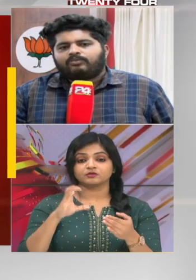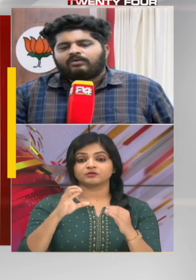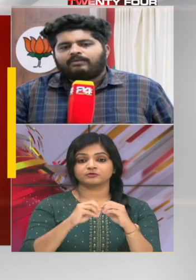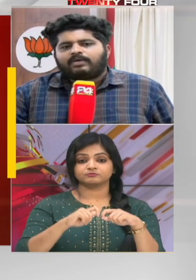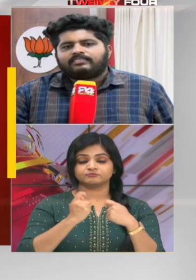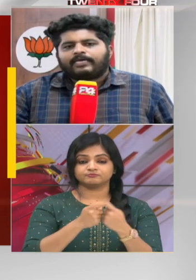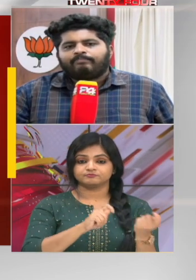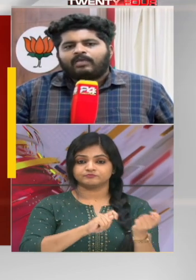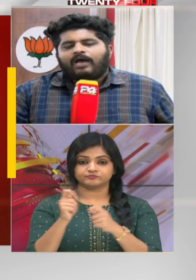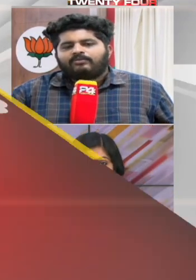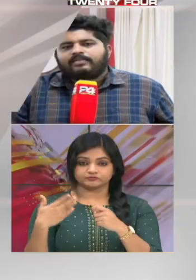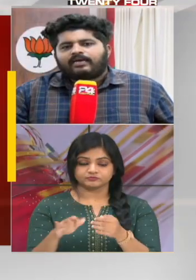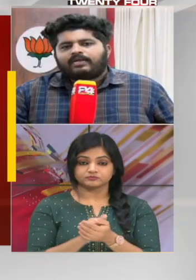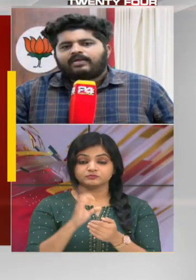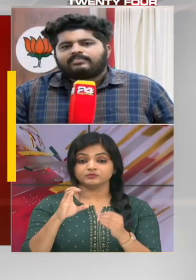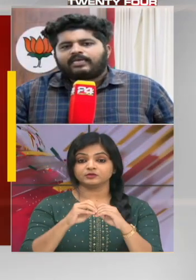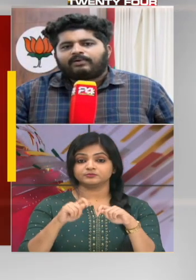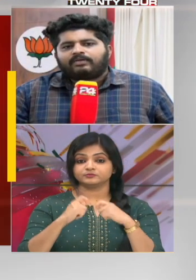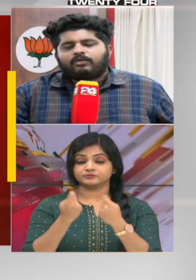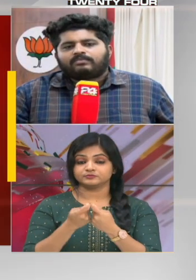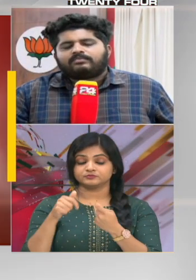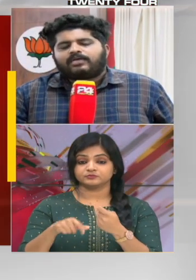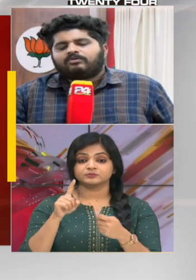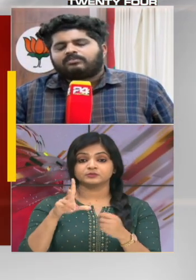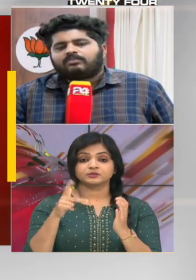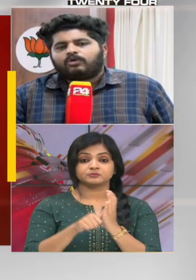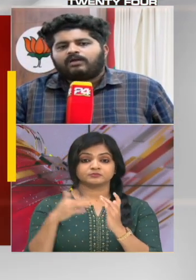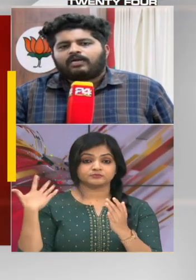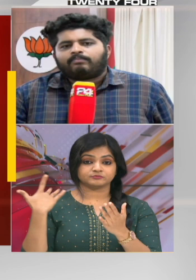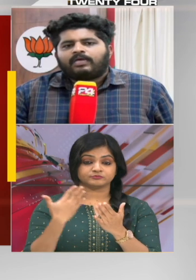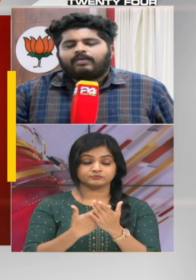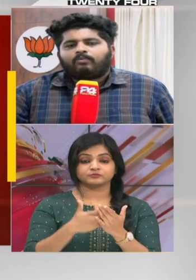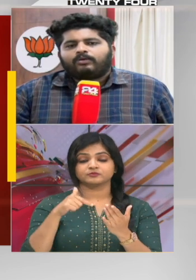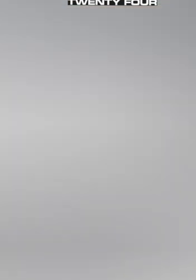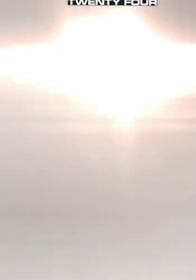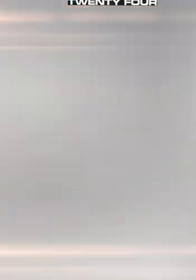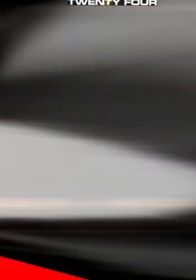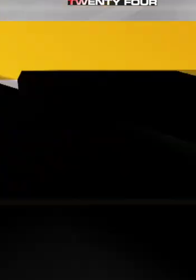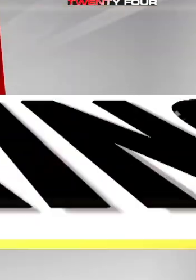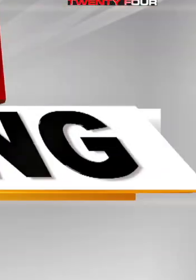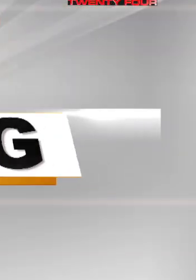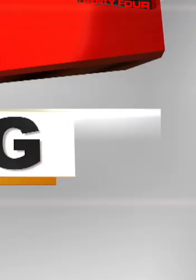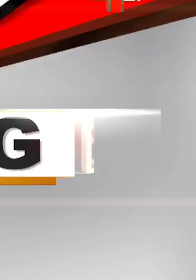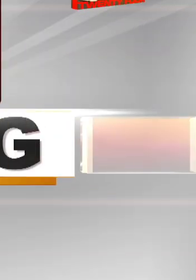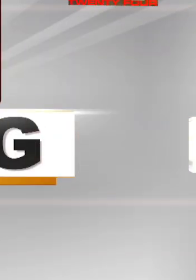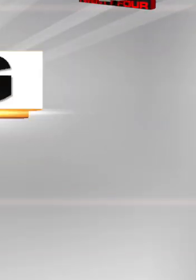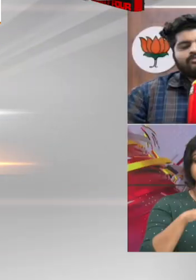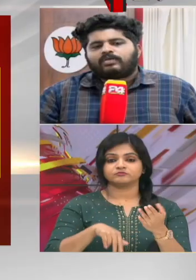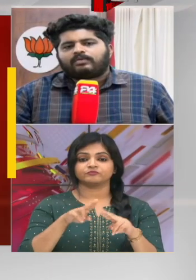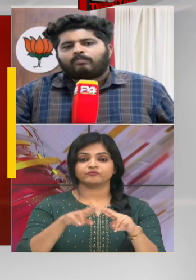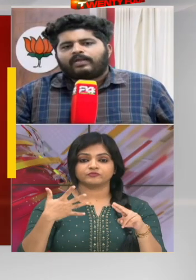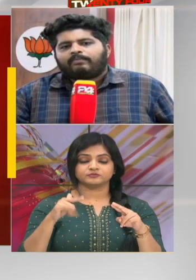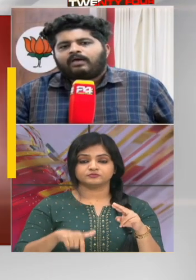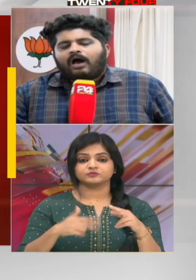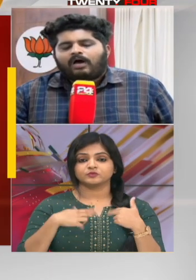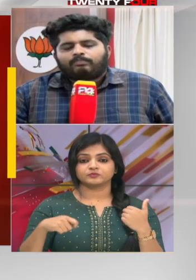കൈമാറുകയായിരുന്നു. ക്രൈംബ്രാഞ്ചിന്റെ ജില്ലാ ക്രൈംബ്രാഞ്ചിന്റെ 18 മാസത്തിന്റെ അന്വേഷണത്തിനൊടുവിലാണ് ഇപ്പോൾ ഈ കുറ്റപത്രം സമർപ്പിച്ചിട്ടുള്ളത്. കെ സുരേന്ദ്രൻ